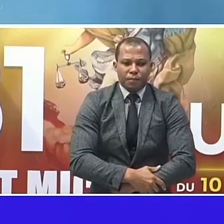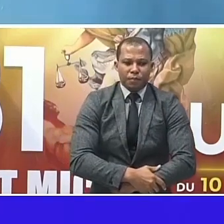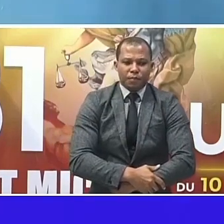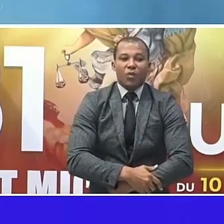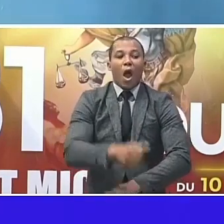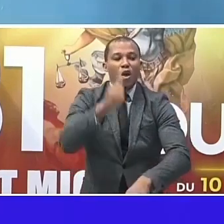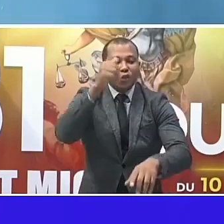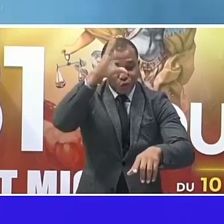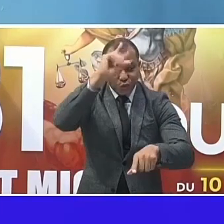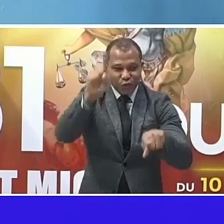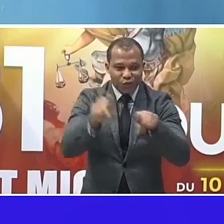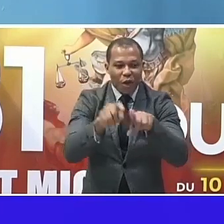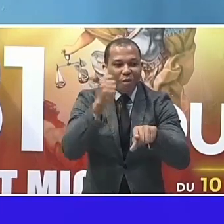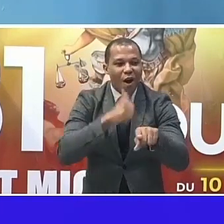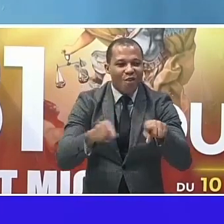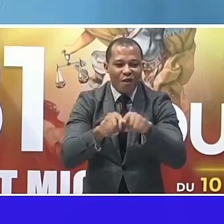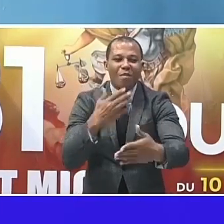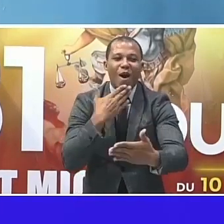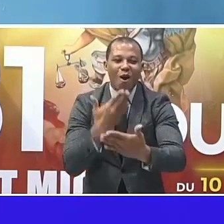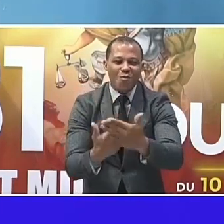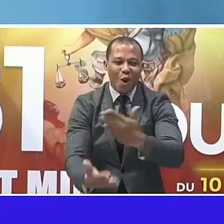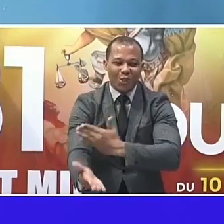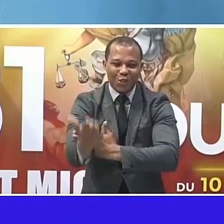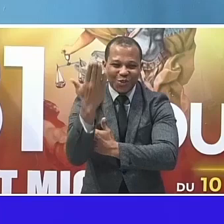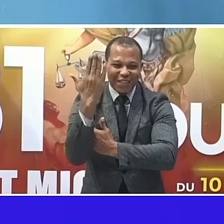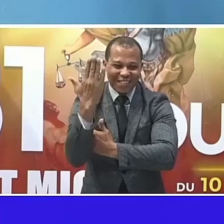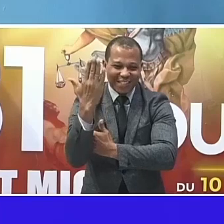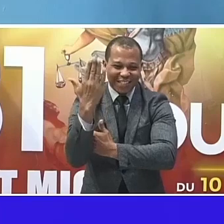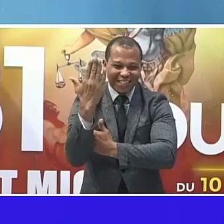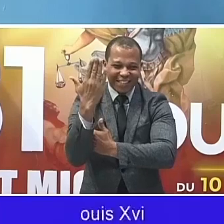Et avec votre esprit. Frère Axemio, bonjour. Bonjour mon